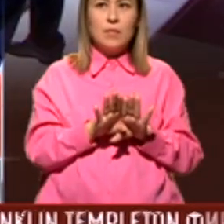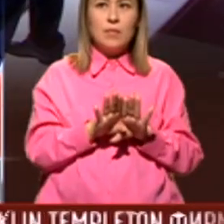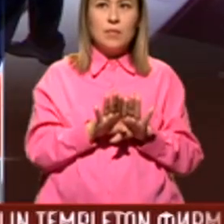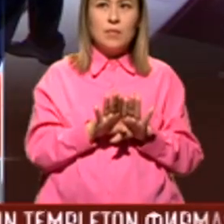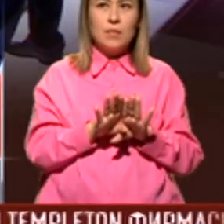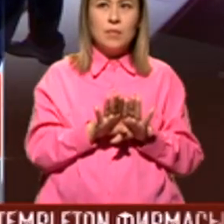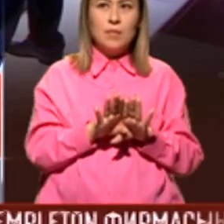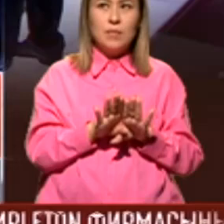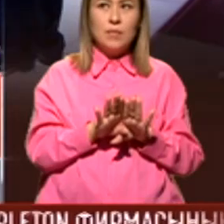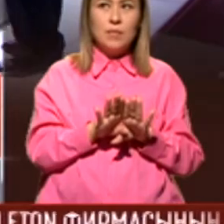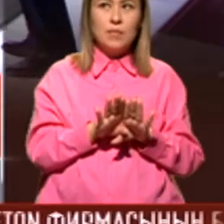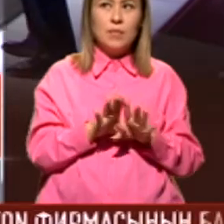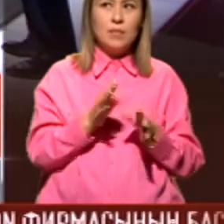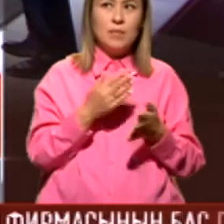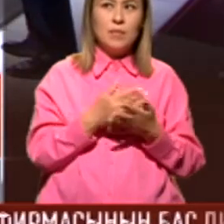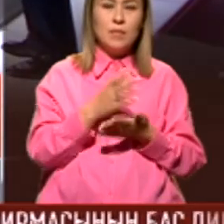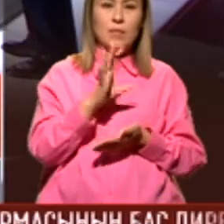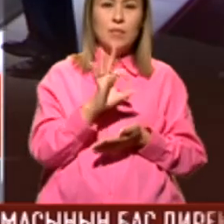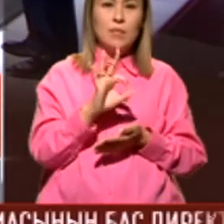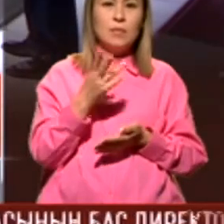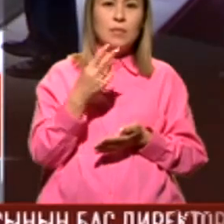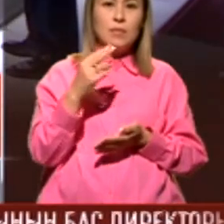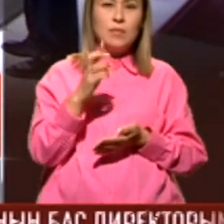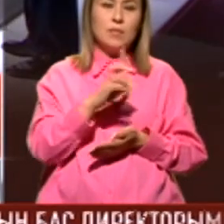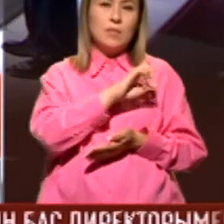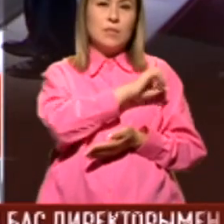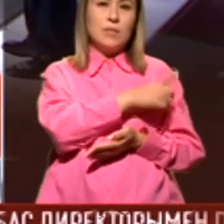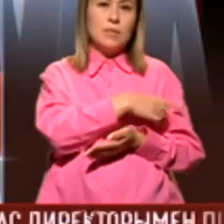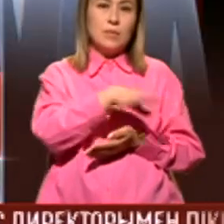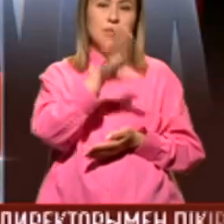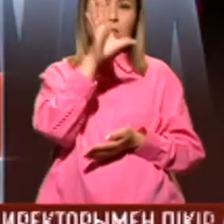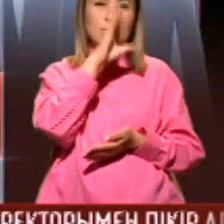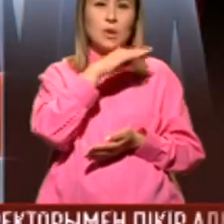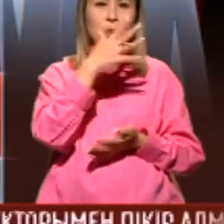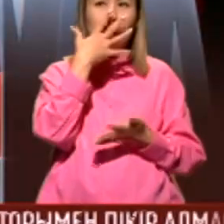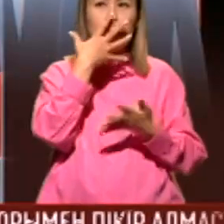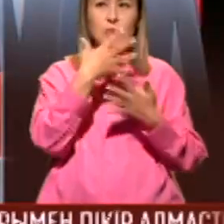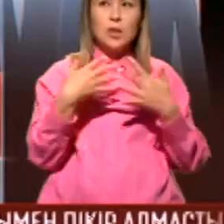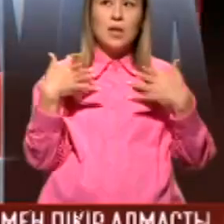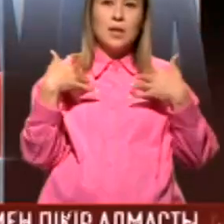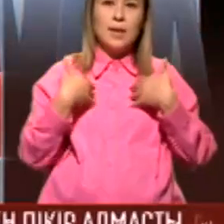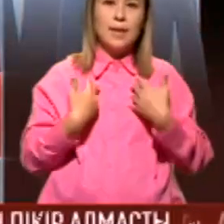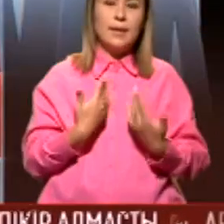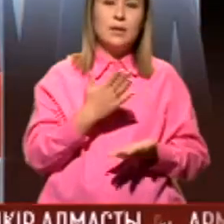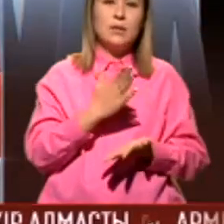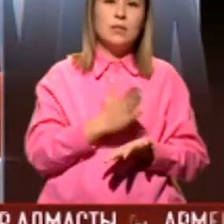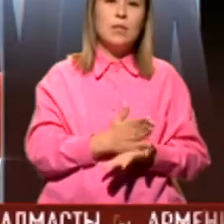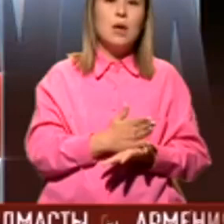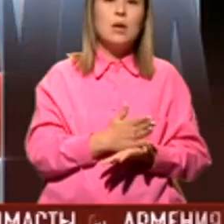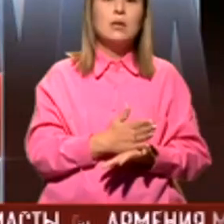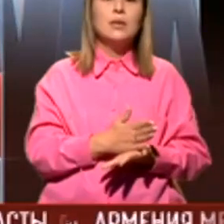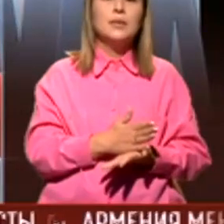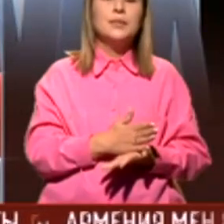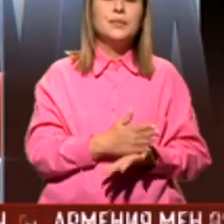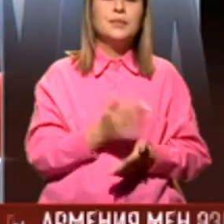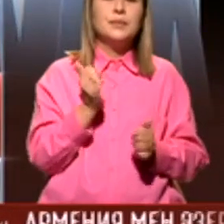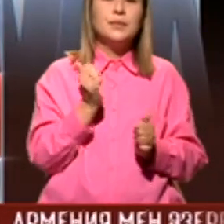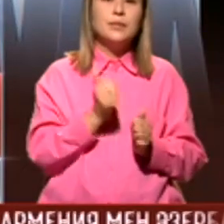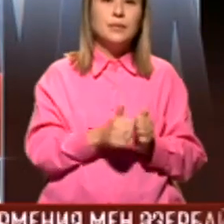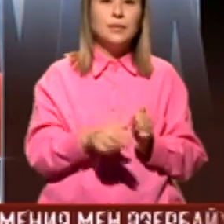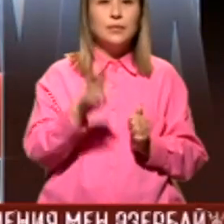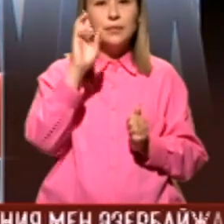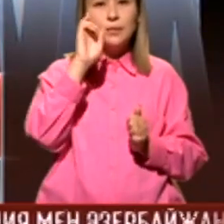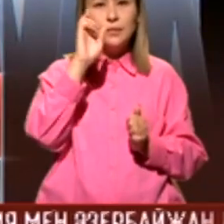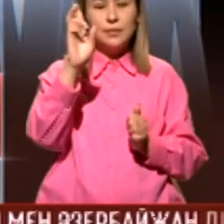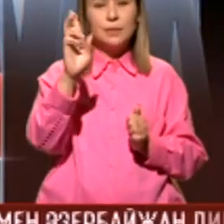құрылым сыртқы күштерге қаншалықты шыдас береді деген сұрақ. ОДКБ-ның өзінің трагедиясы бар. Иә. Бұл біріншіден жағы әр мемлекеттің